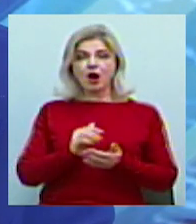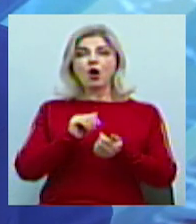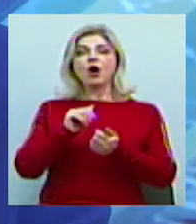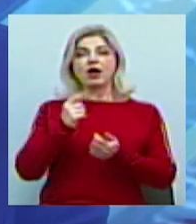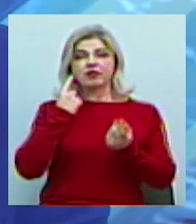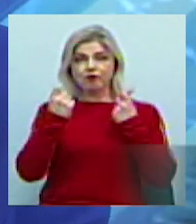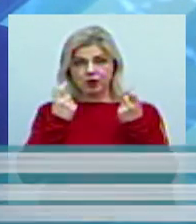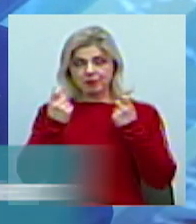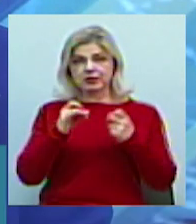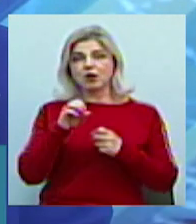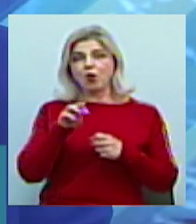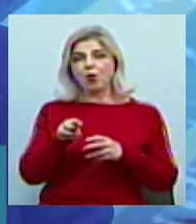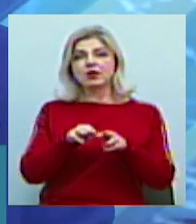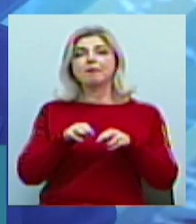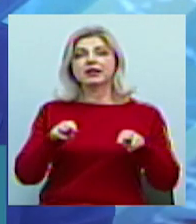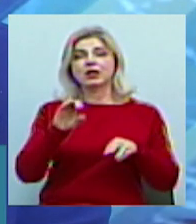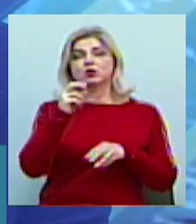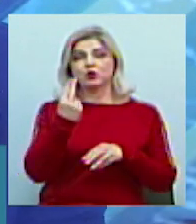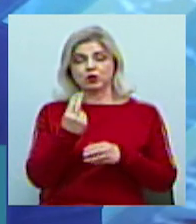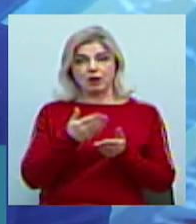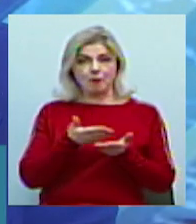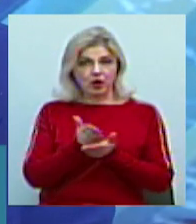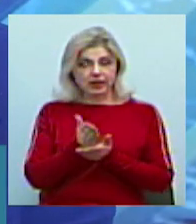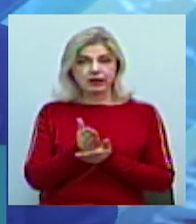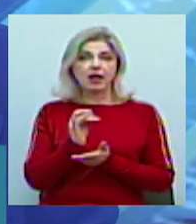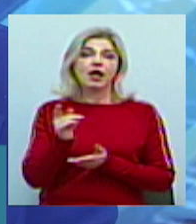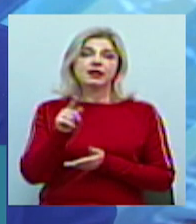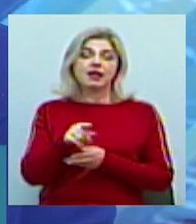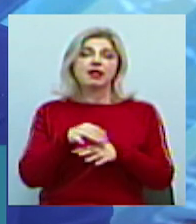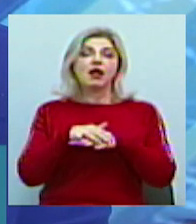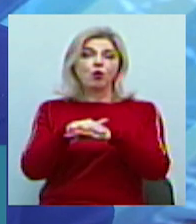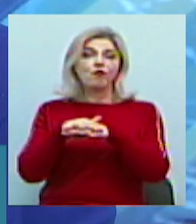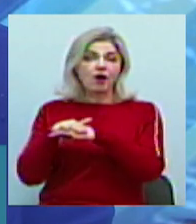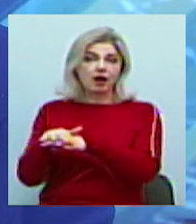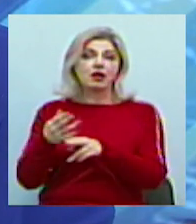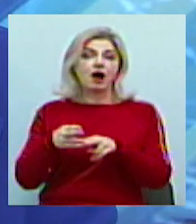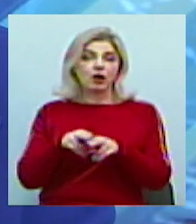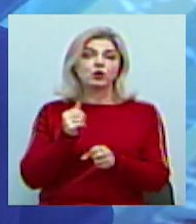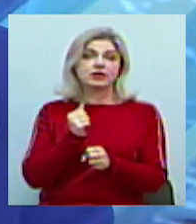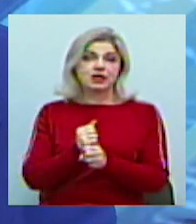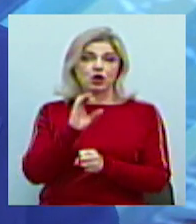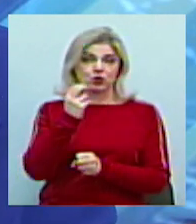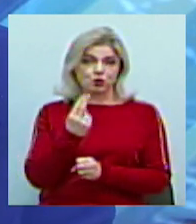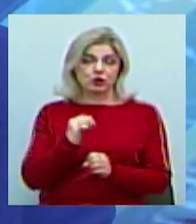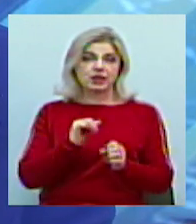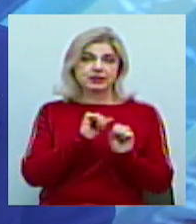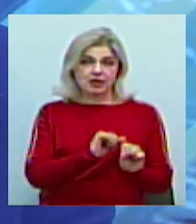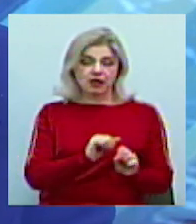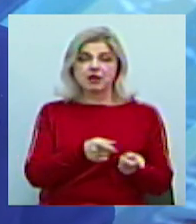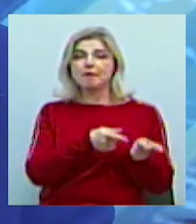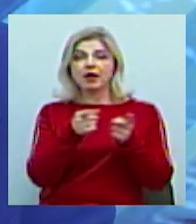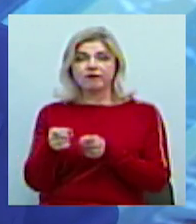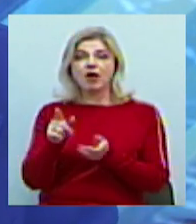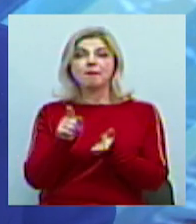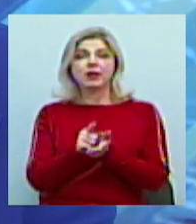інформацією з Міністерством соціальної політики, тобто ті нарахування, які провели управління соціального захисту, вони передані до Пенсійного фонду